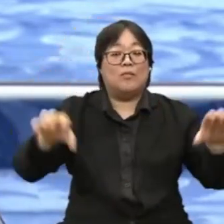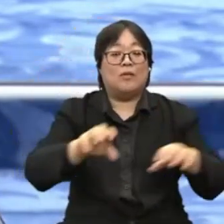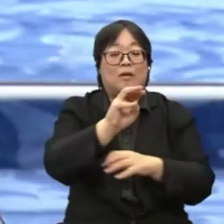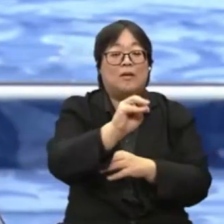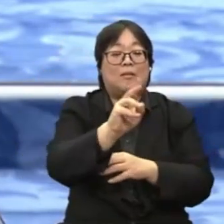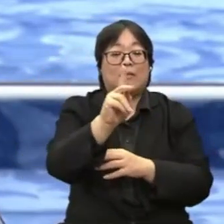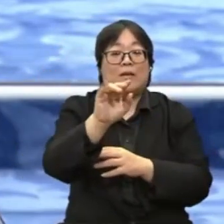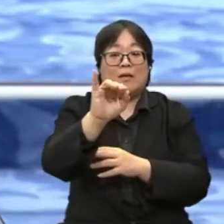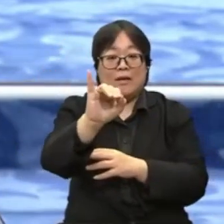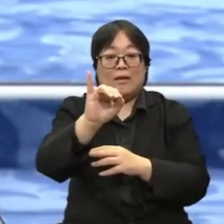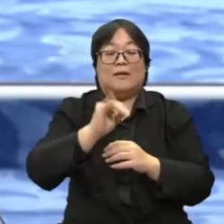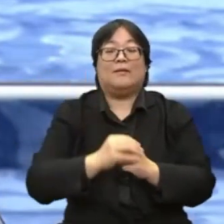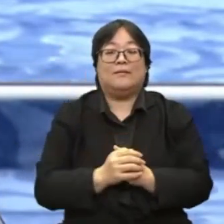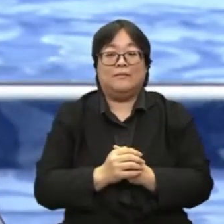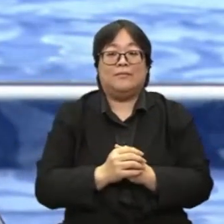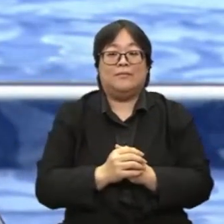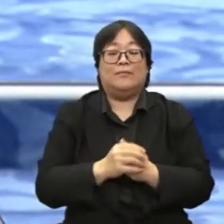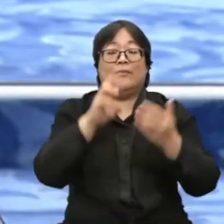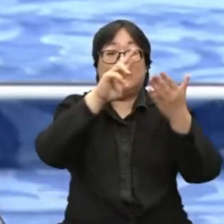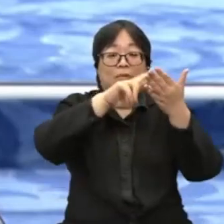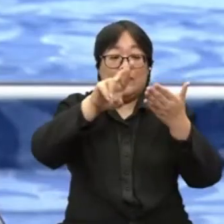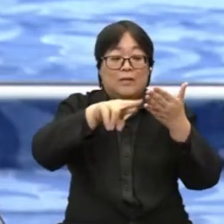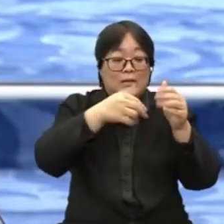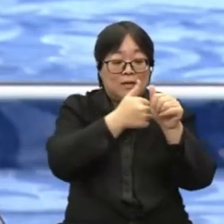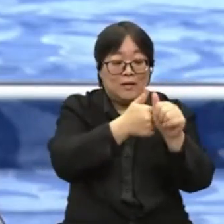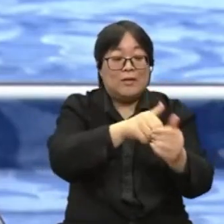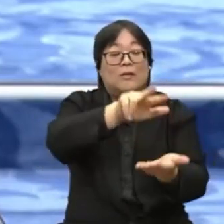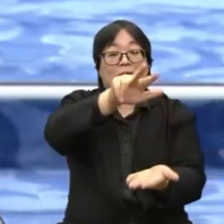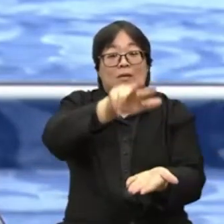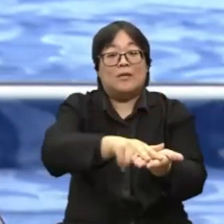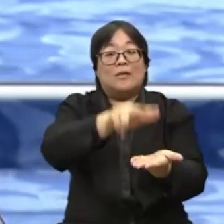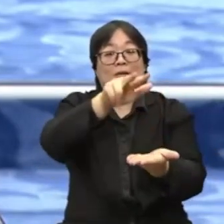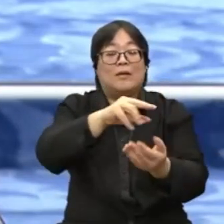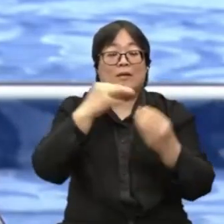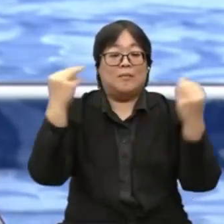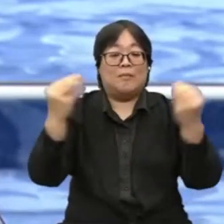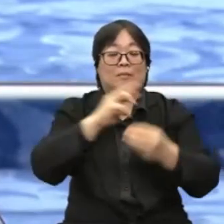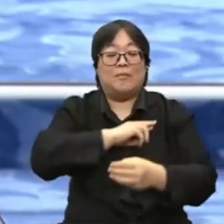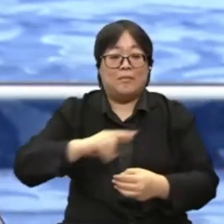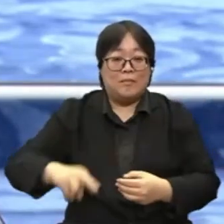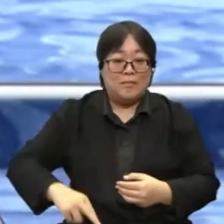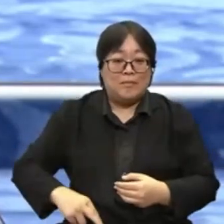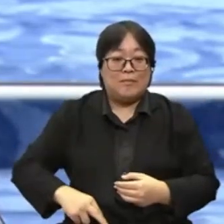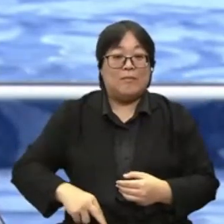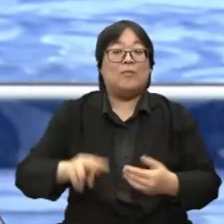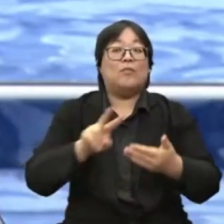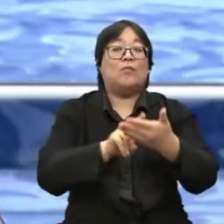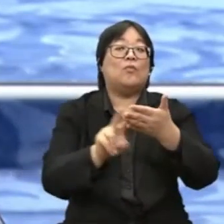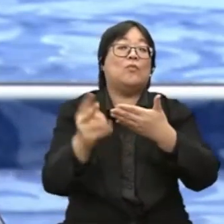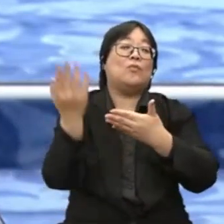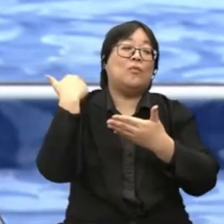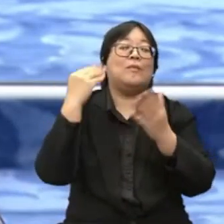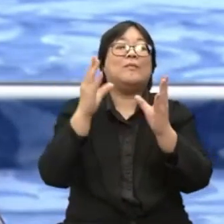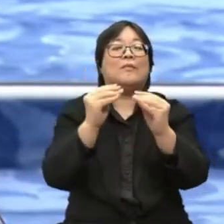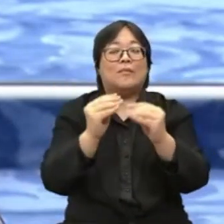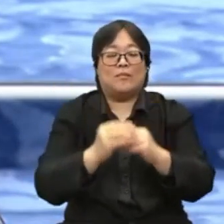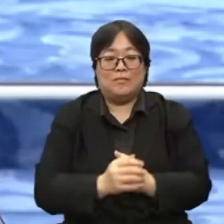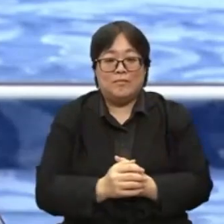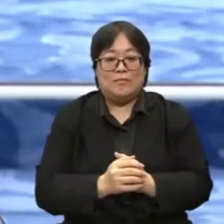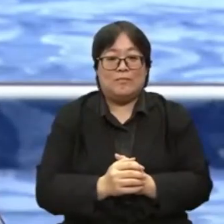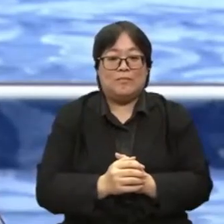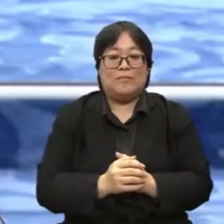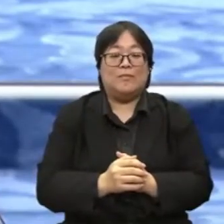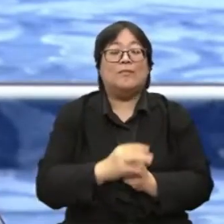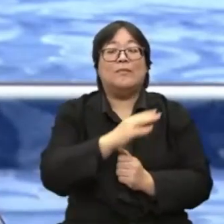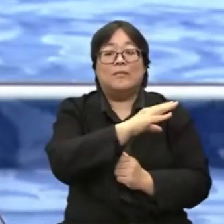mki cadang itu dirujuk untuk pengesahan Malih raja-raja yang bersiang dua minggu yang lalu Yang